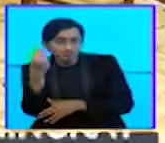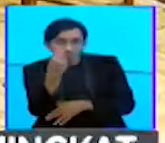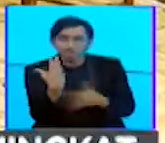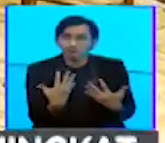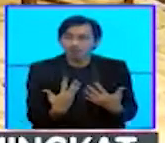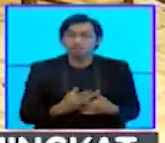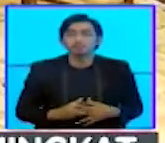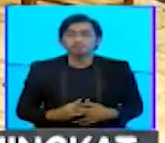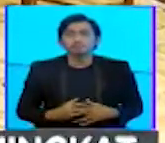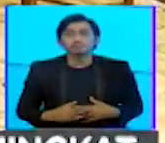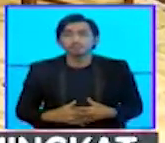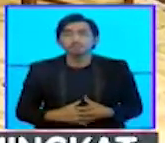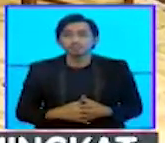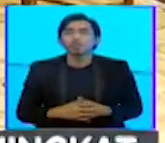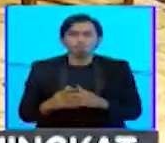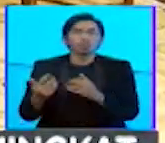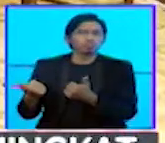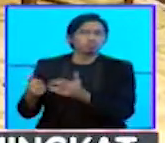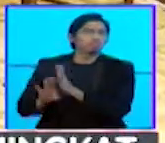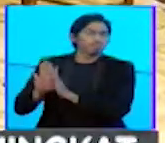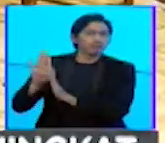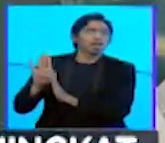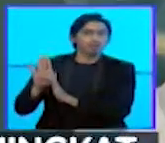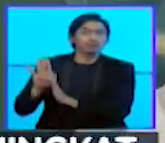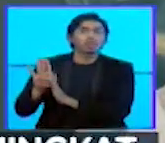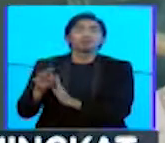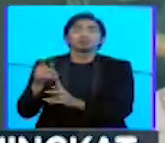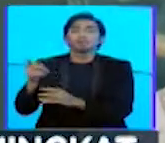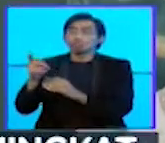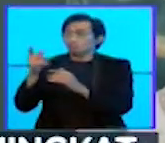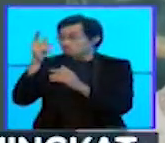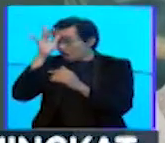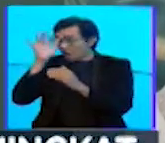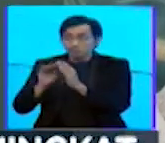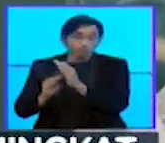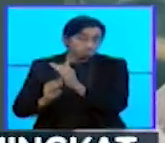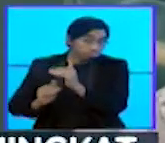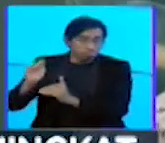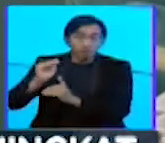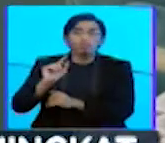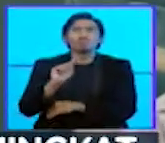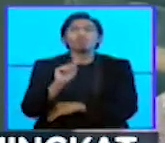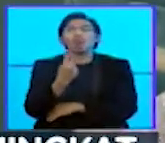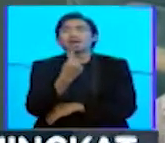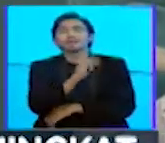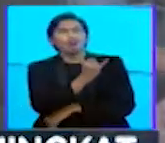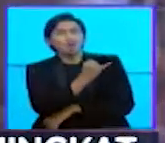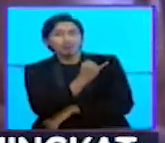ada pelarangan mudik, Bali itu naik dari bulan Januari itu di sekitar